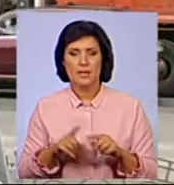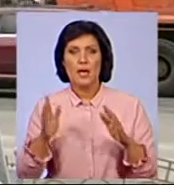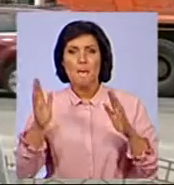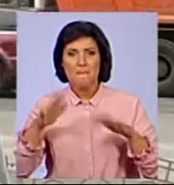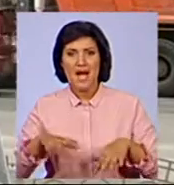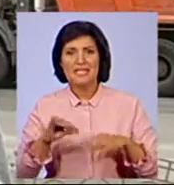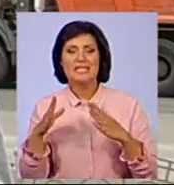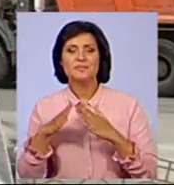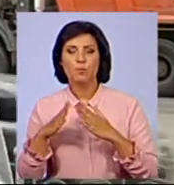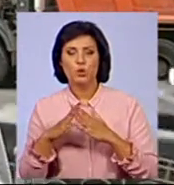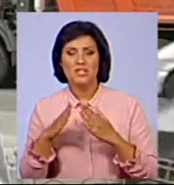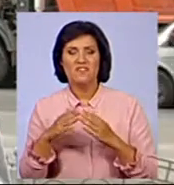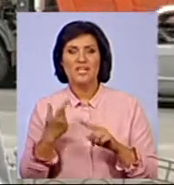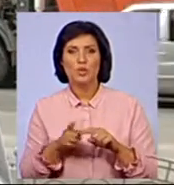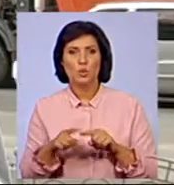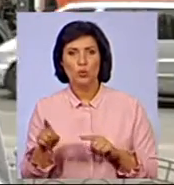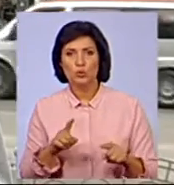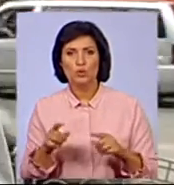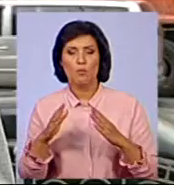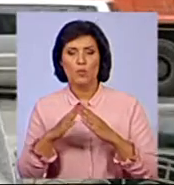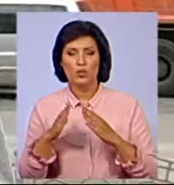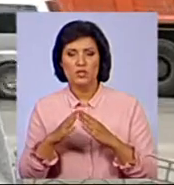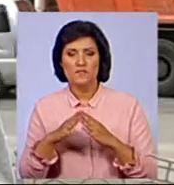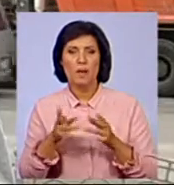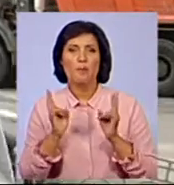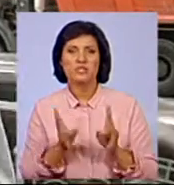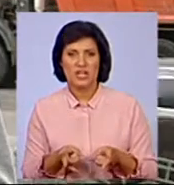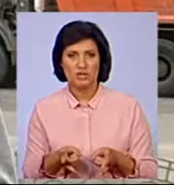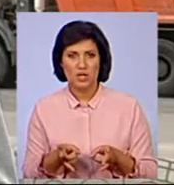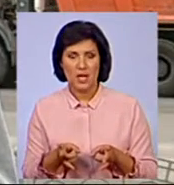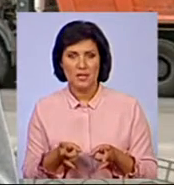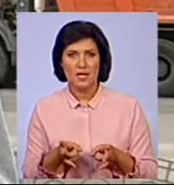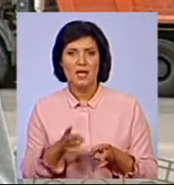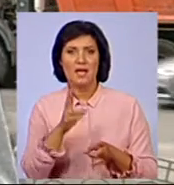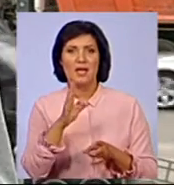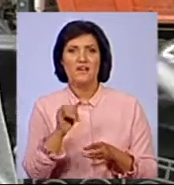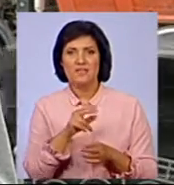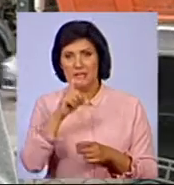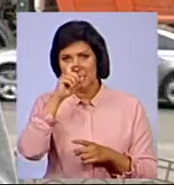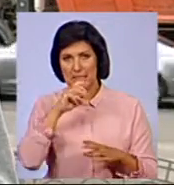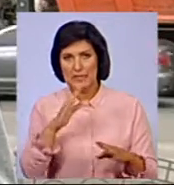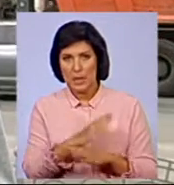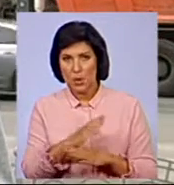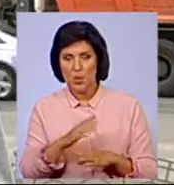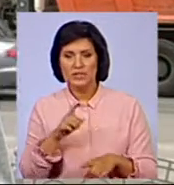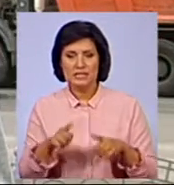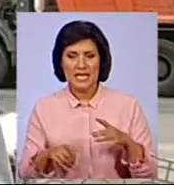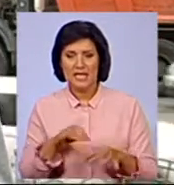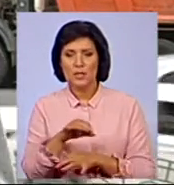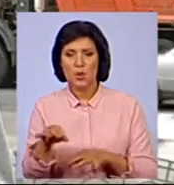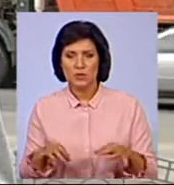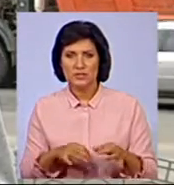падає з будівлі, тому що сама будівля, власне, постраждала від негоди, деякі її